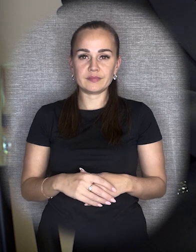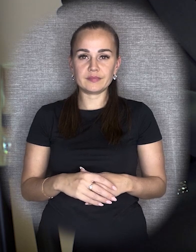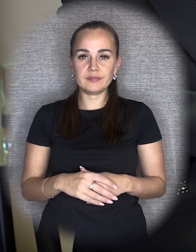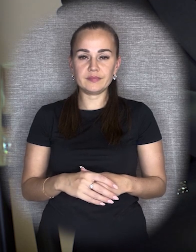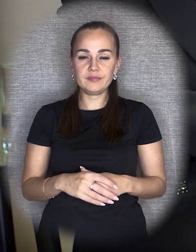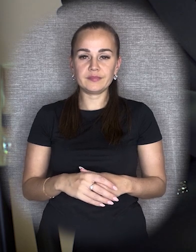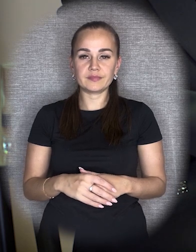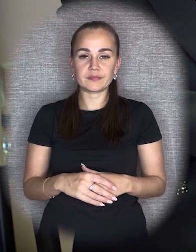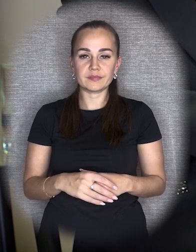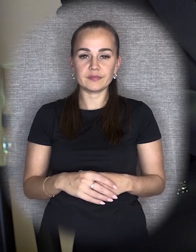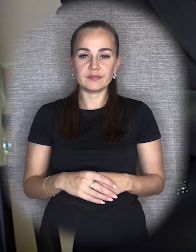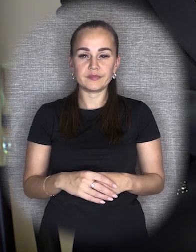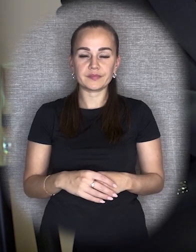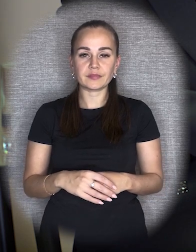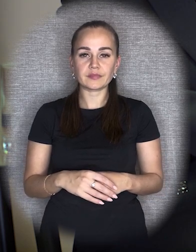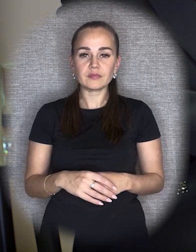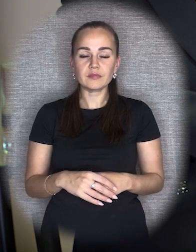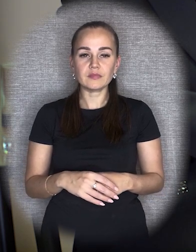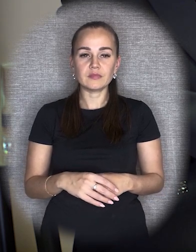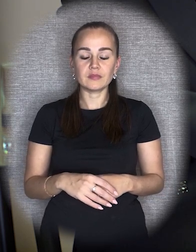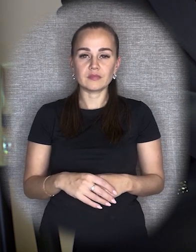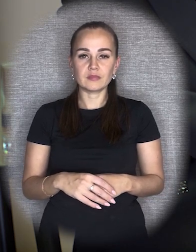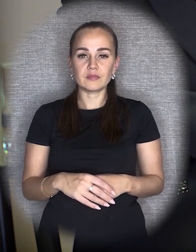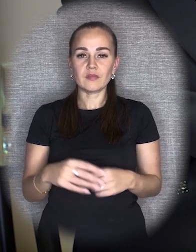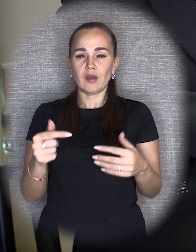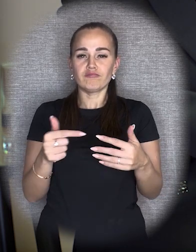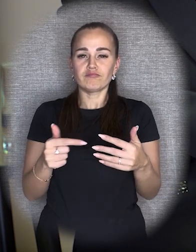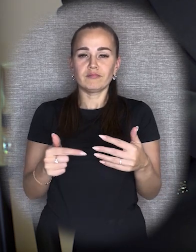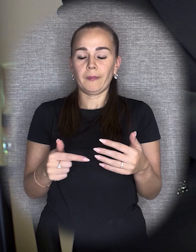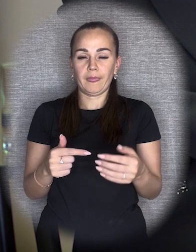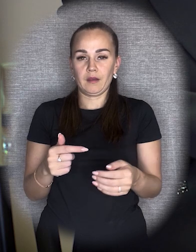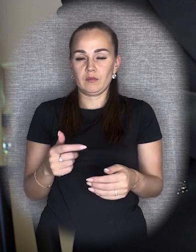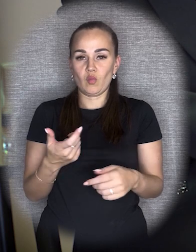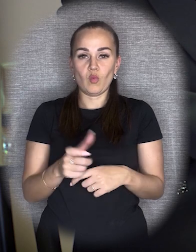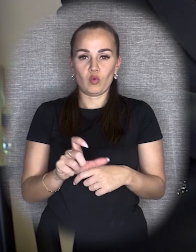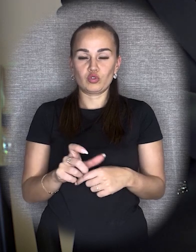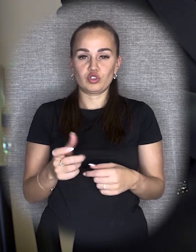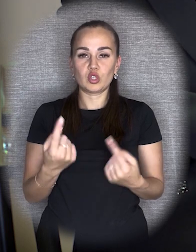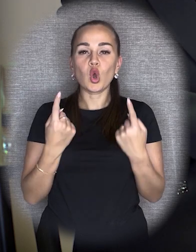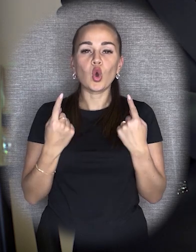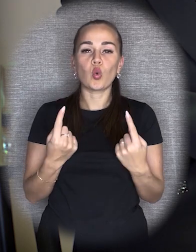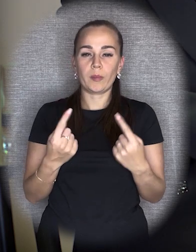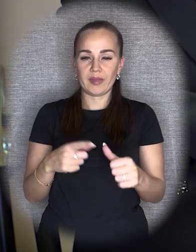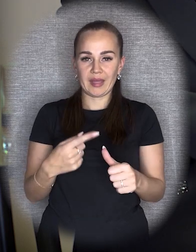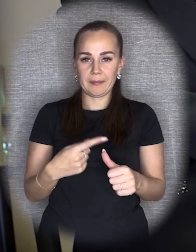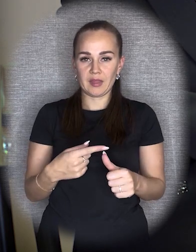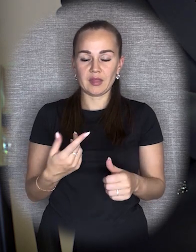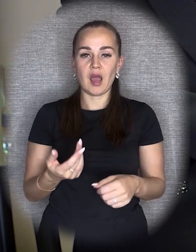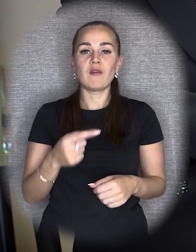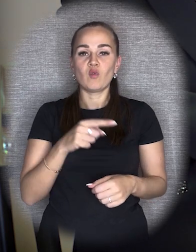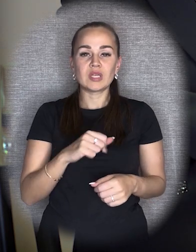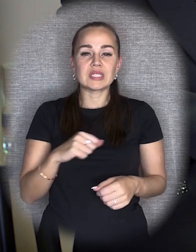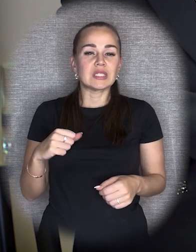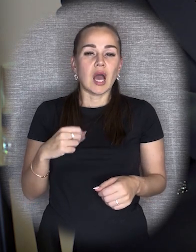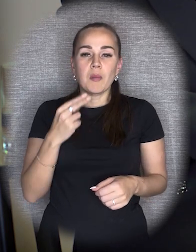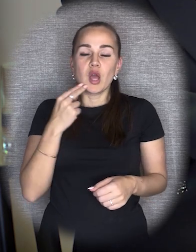Кербель, Лебедева, Мухина, Шадр, ну, еще там ряд имен. Это очень крупные имена, и их самые